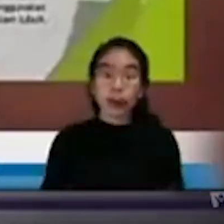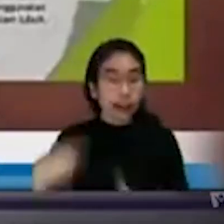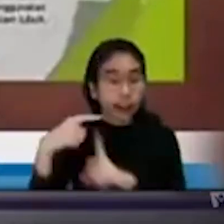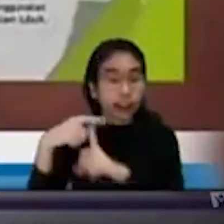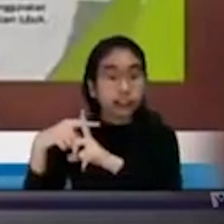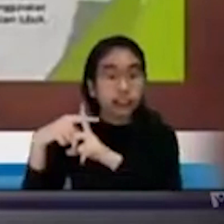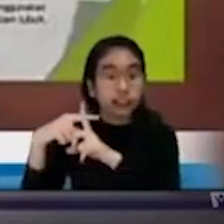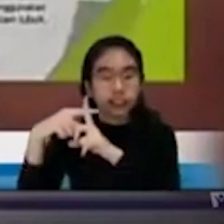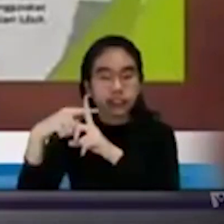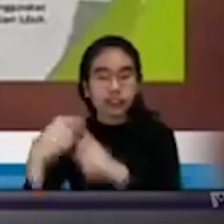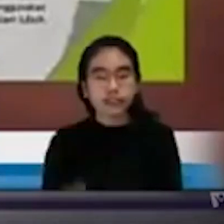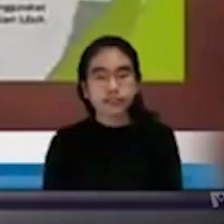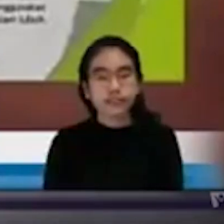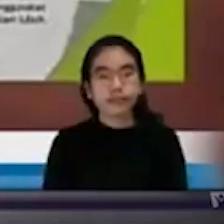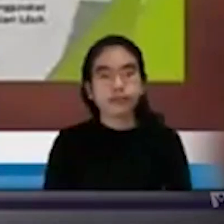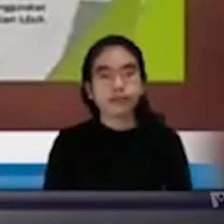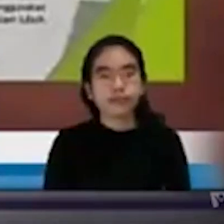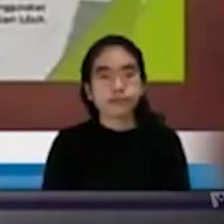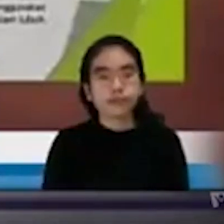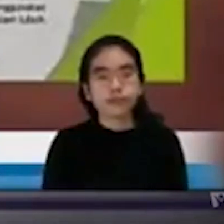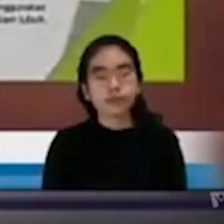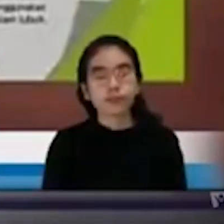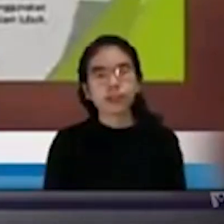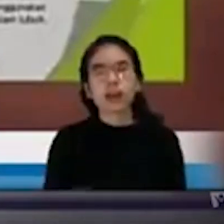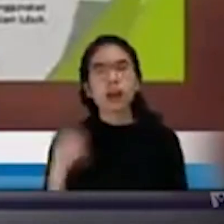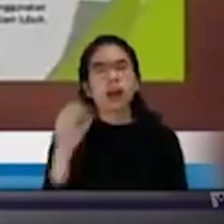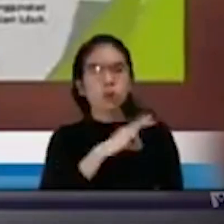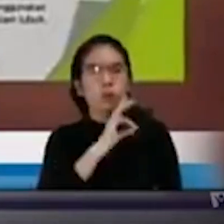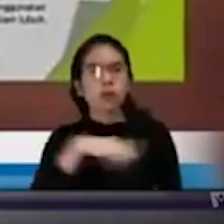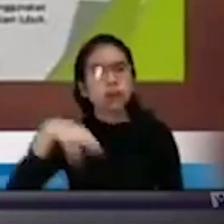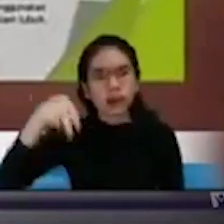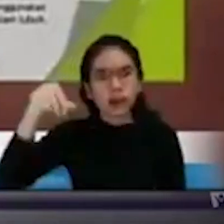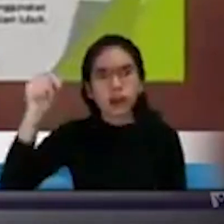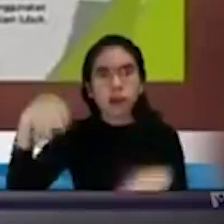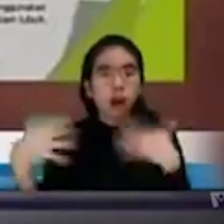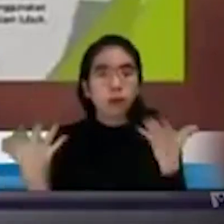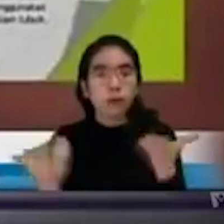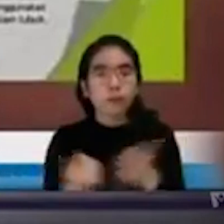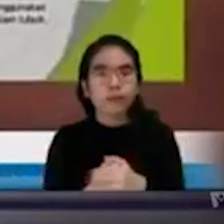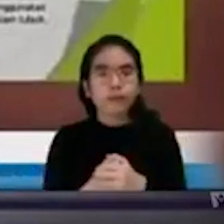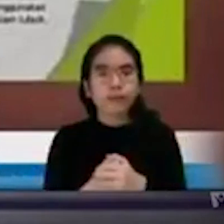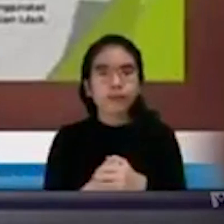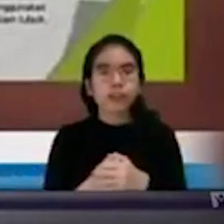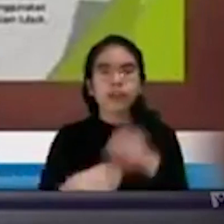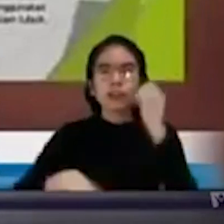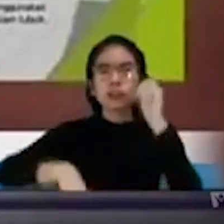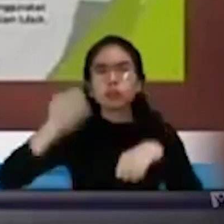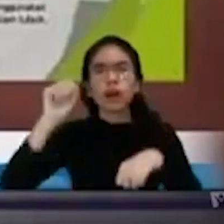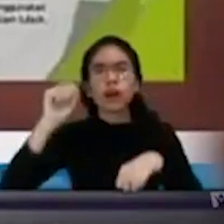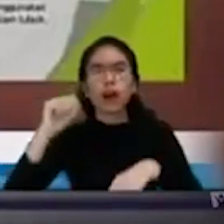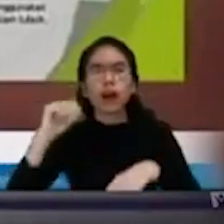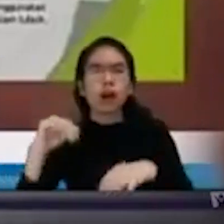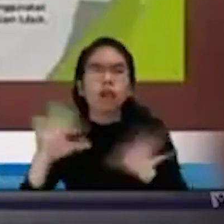ada basi. Tidak akan ada merusak. Dengan waktu yang sudah